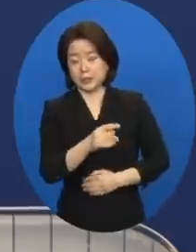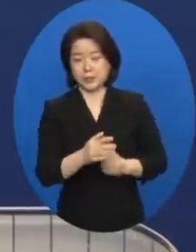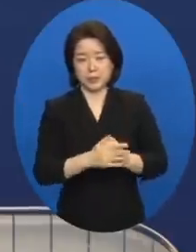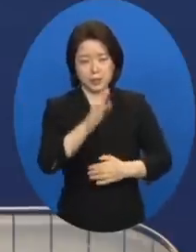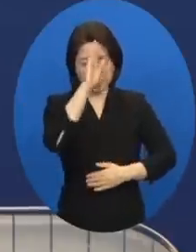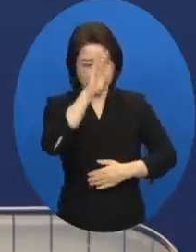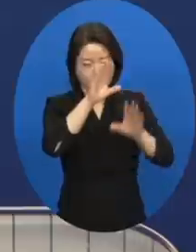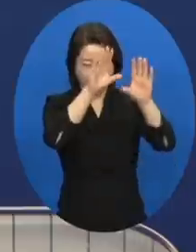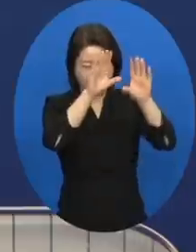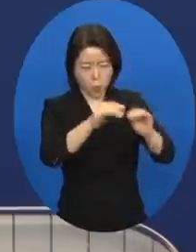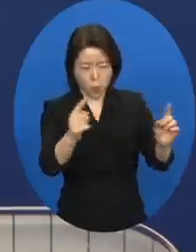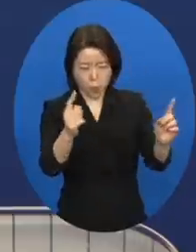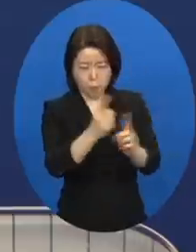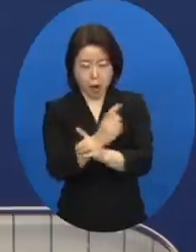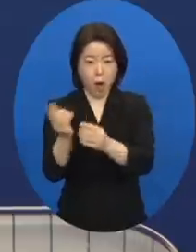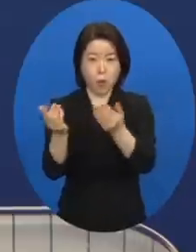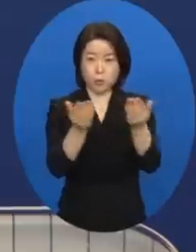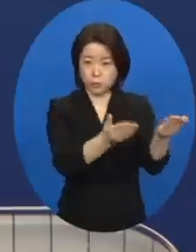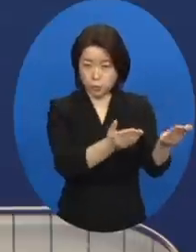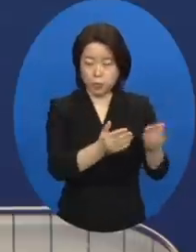낫게 하시고